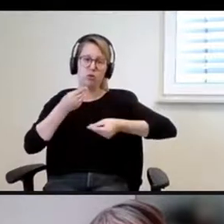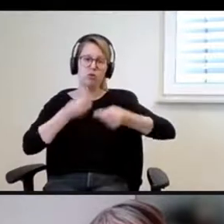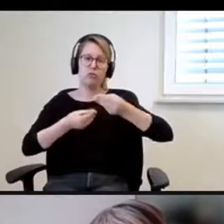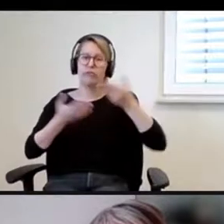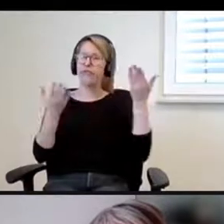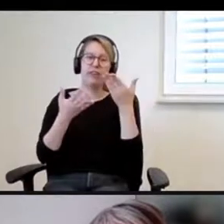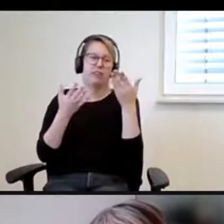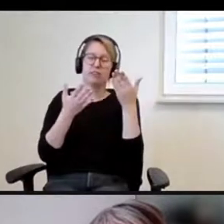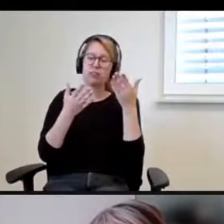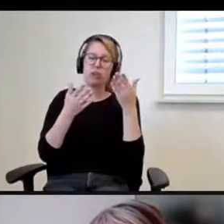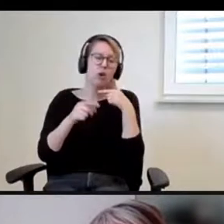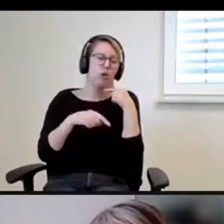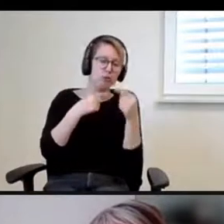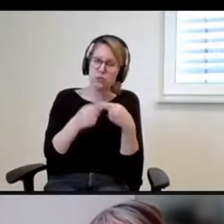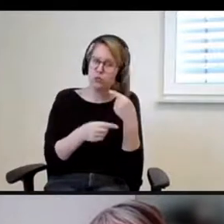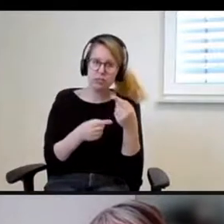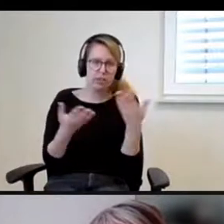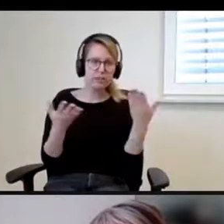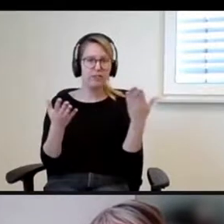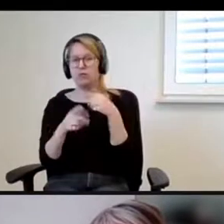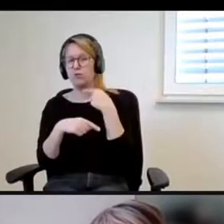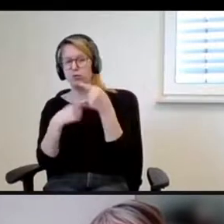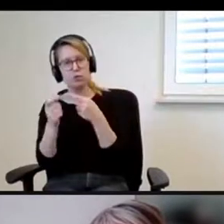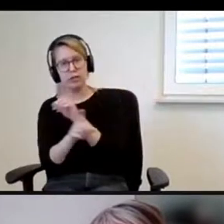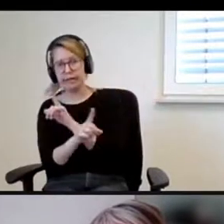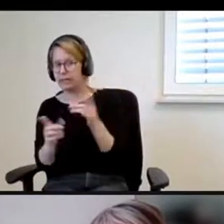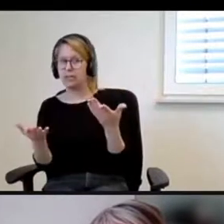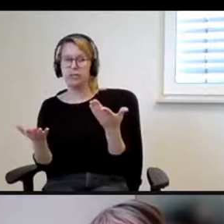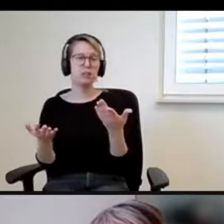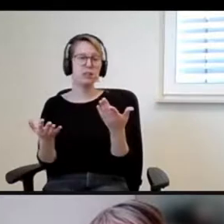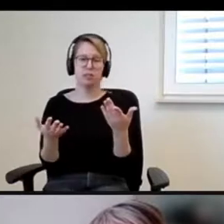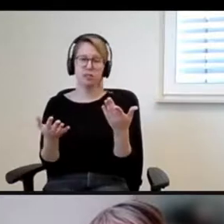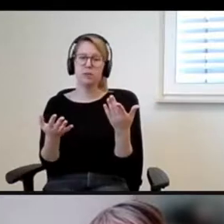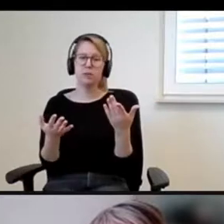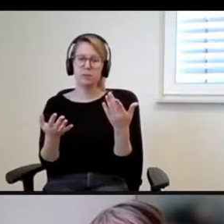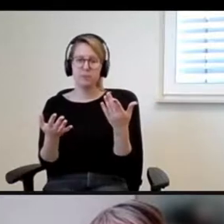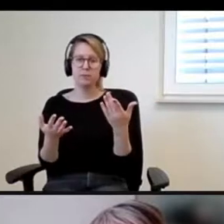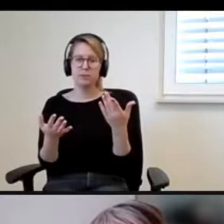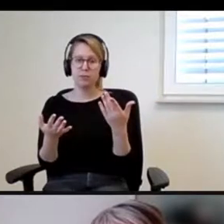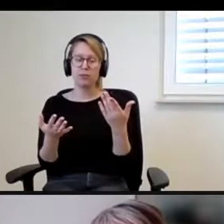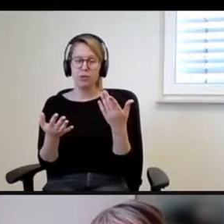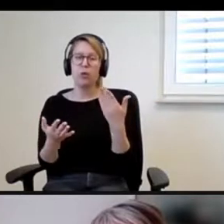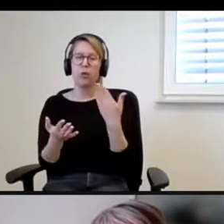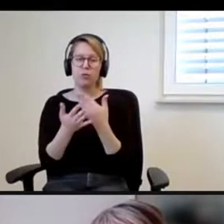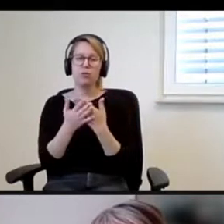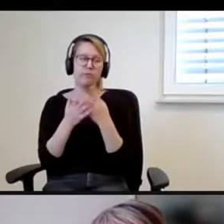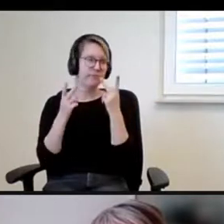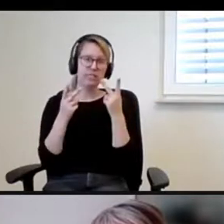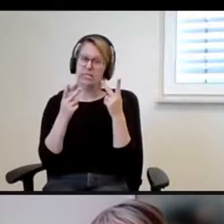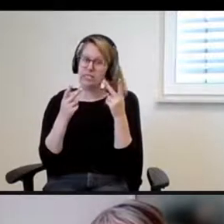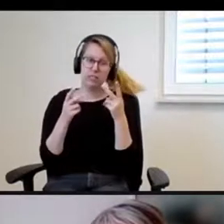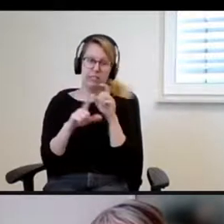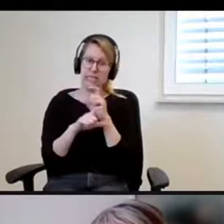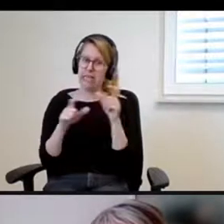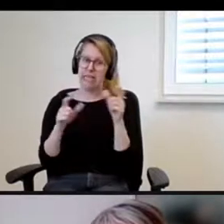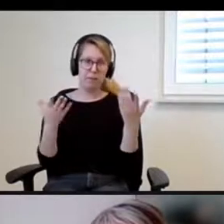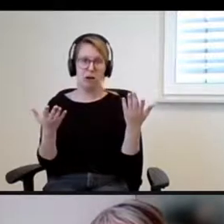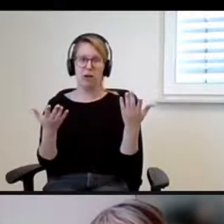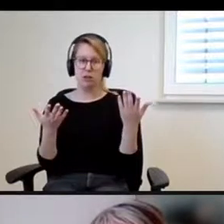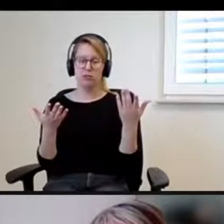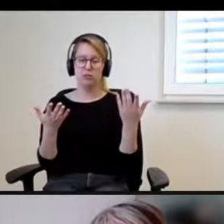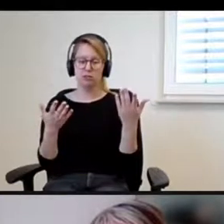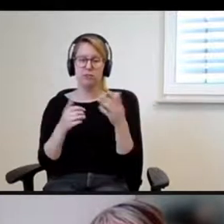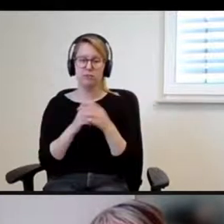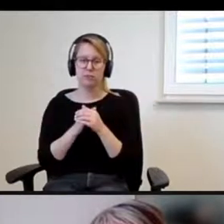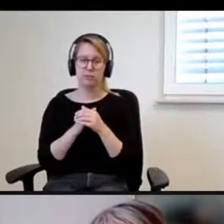soutenir les administrations nationales. C'est un sujet important pour nous et pour les États membres. Nous avons eu